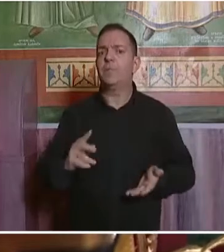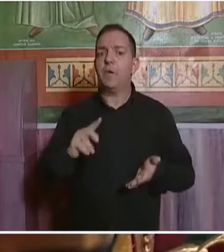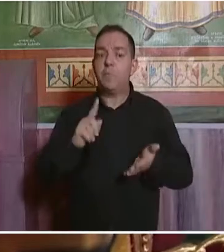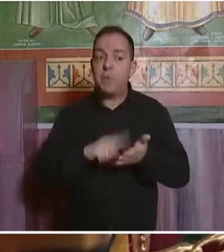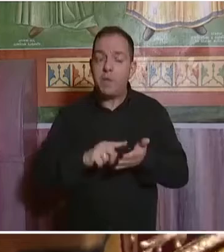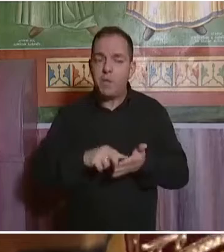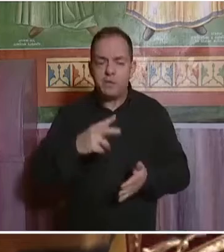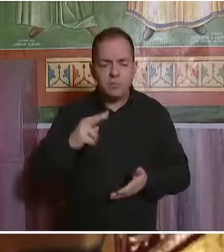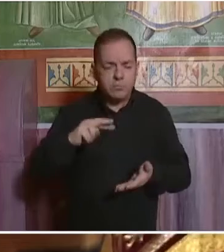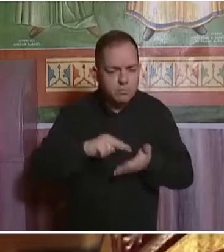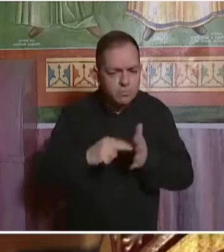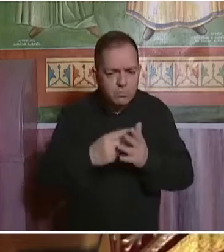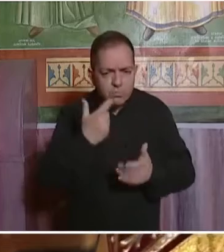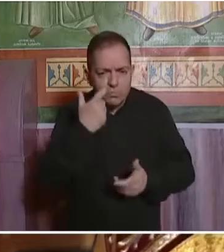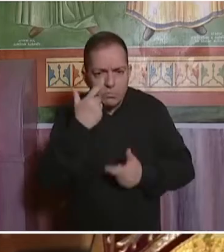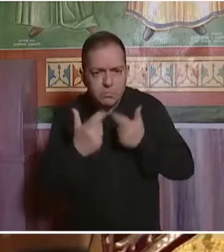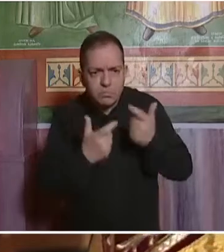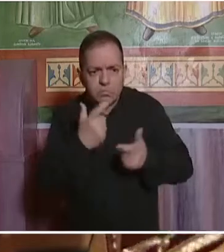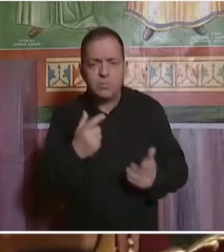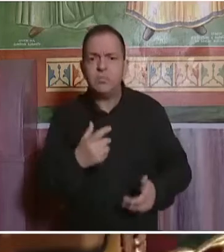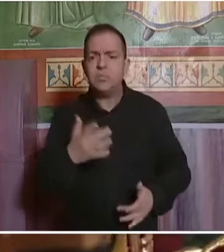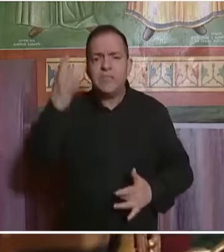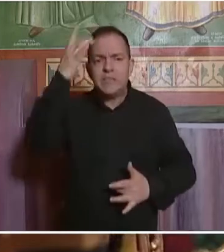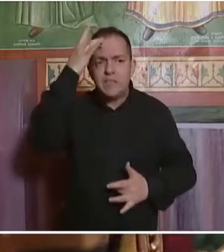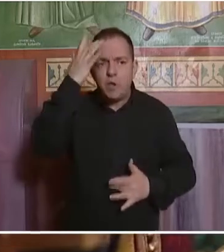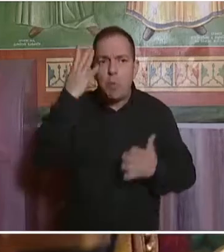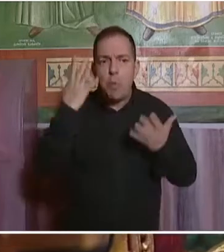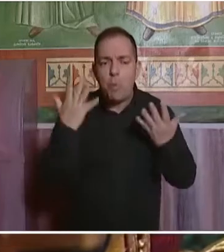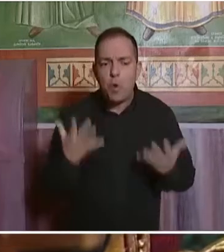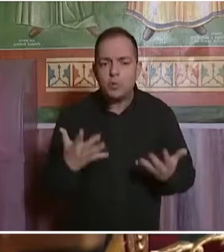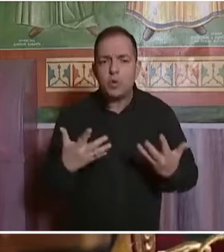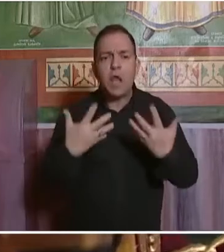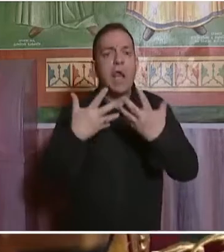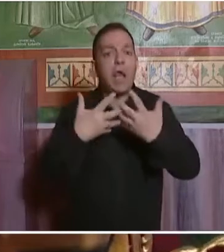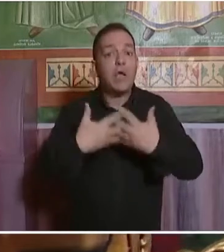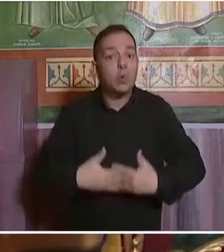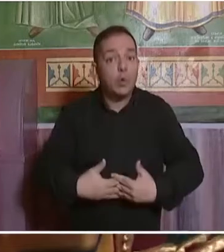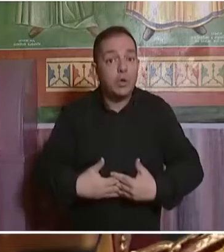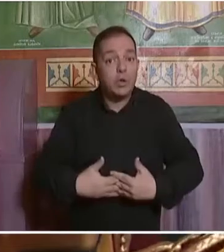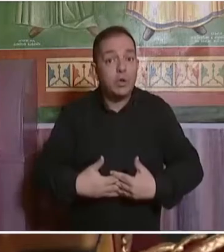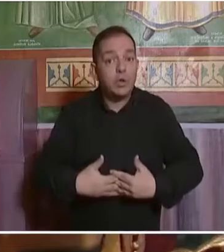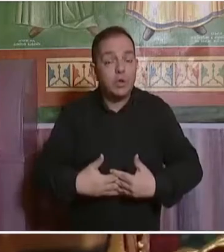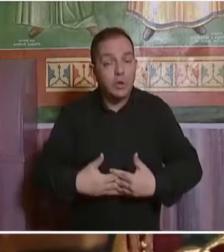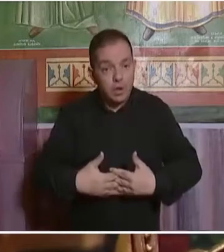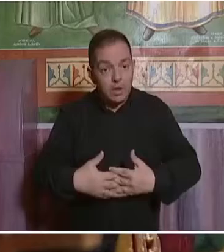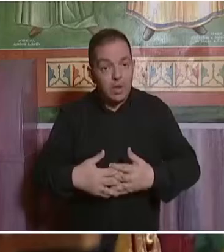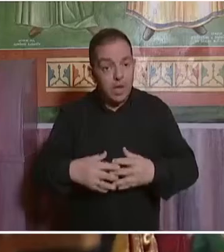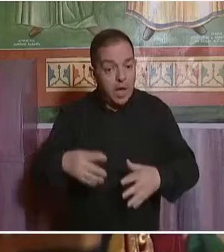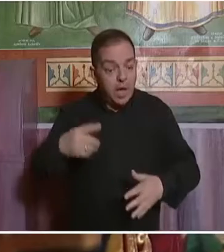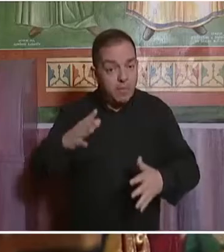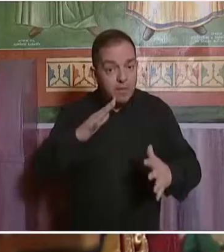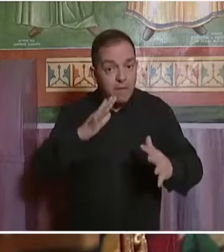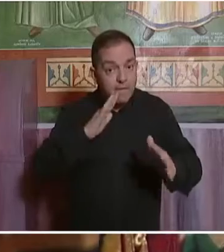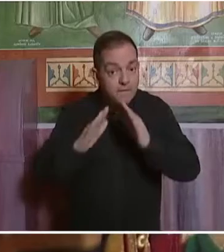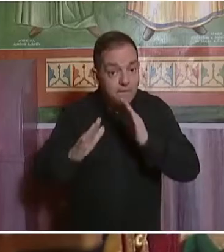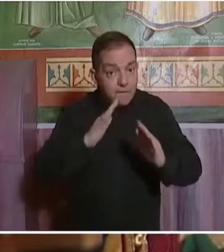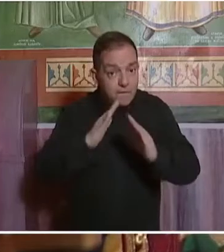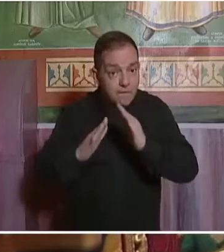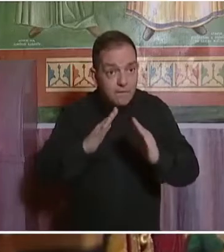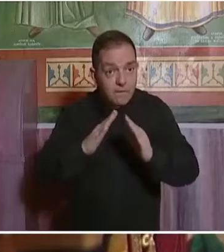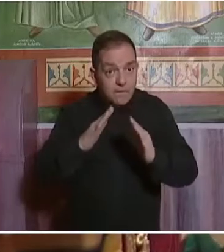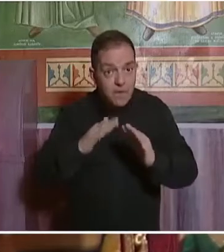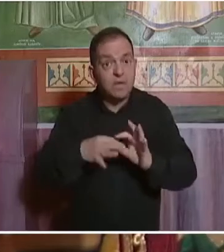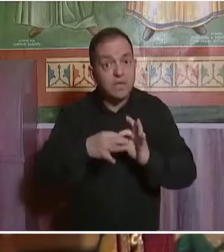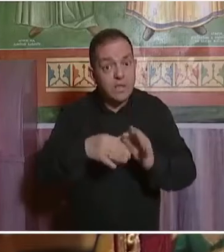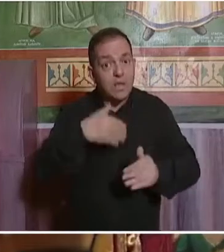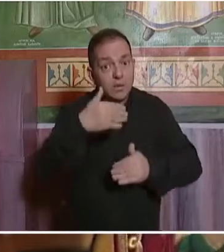παρατηρητικοί στο πώς λειτουργεί και αν πράγματι αυτή η επιμέλεια επιδιωχθεί, τότε